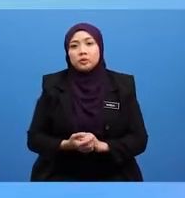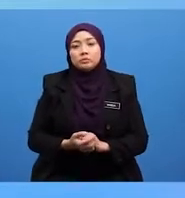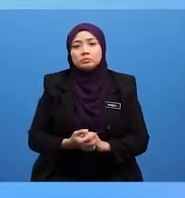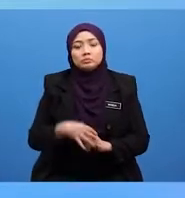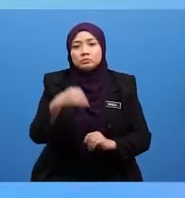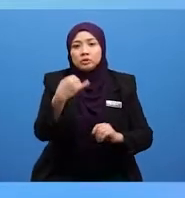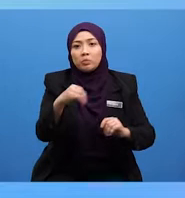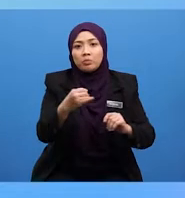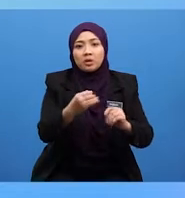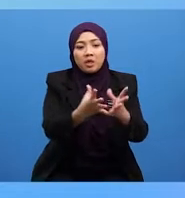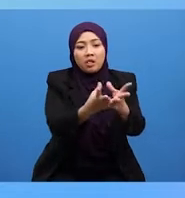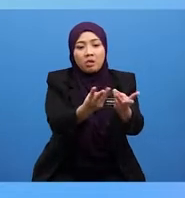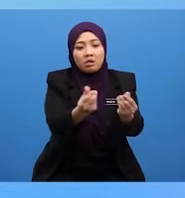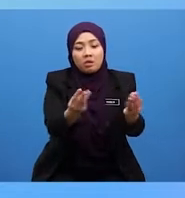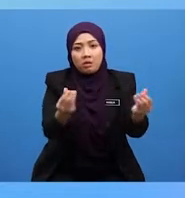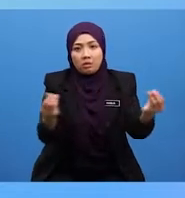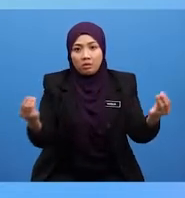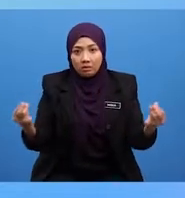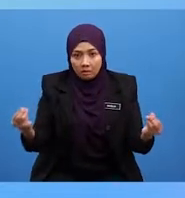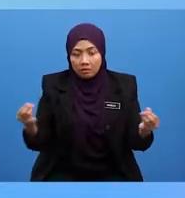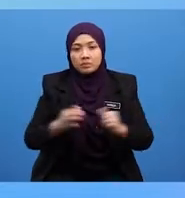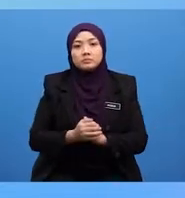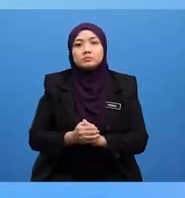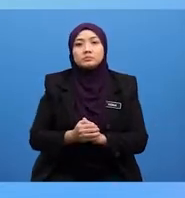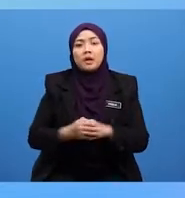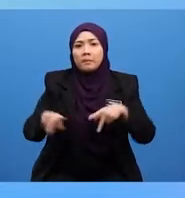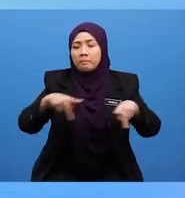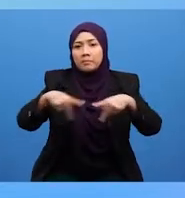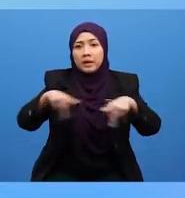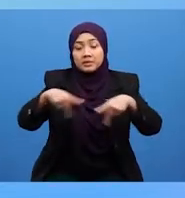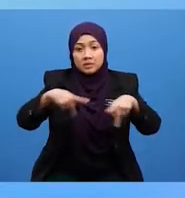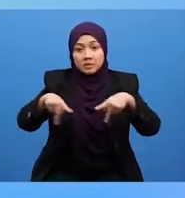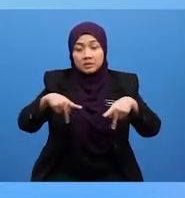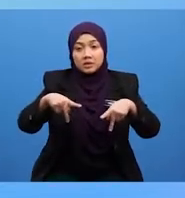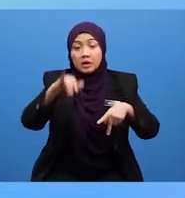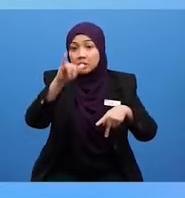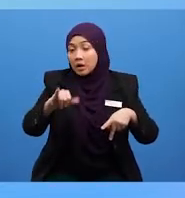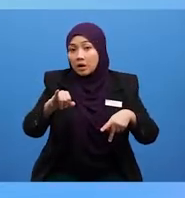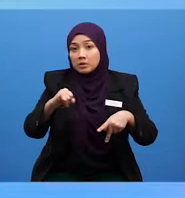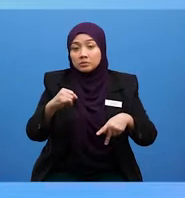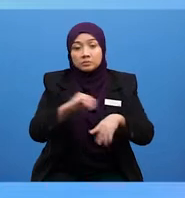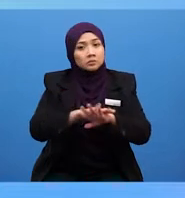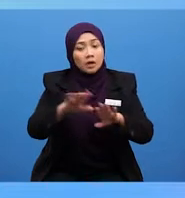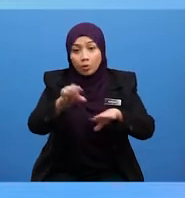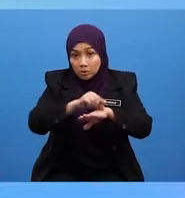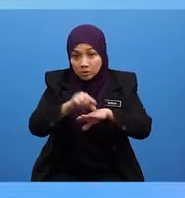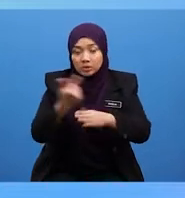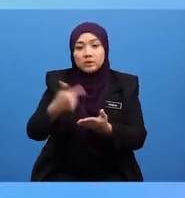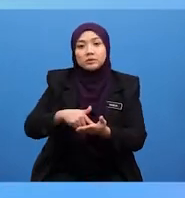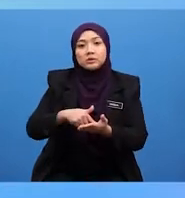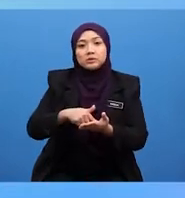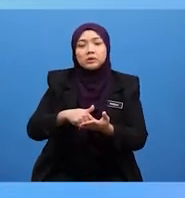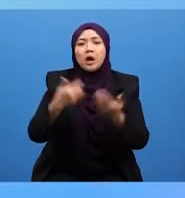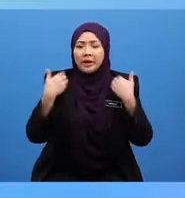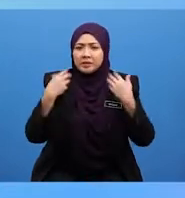diuraikan oleh bakteria. Ini bermaksud plastik yang tidak digunakan lagi mempunyai masalah